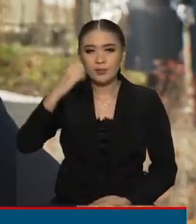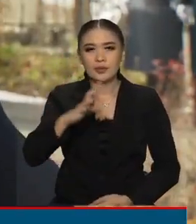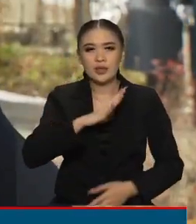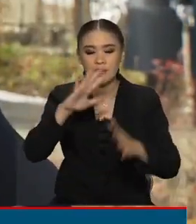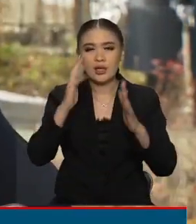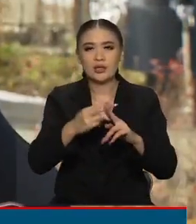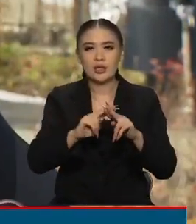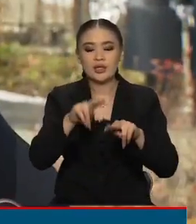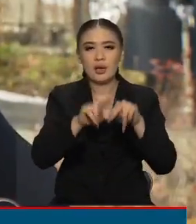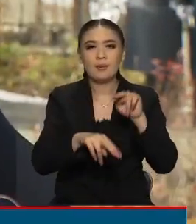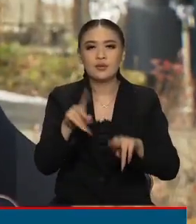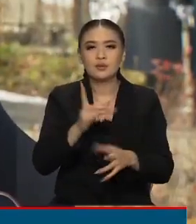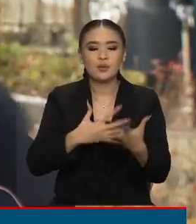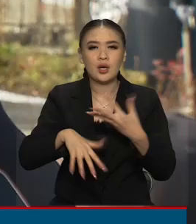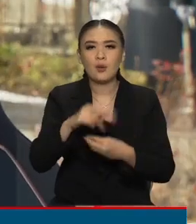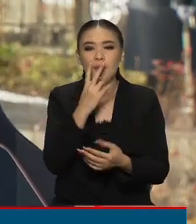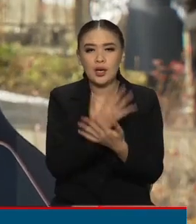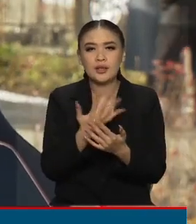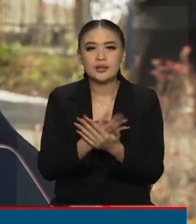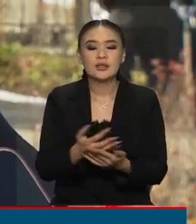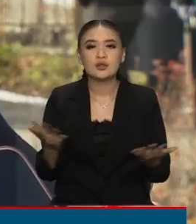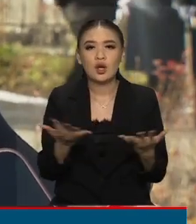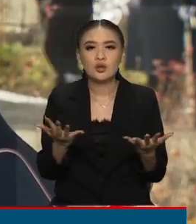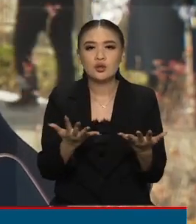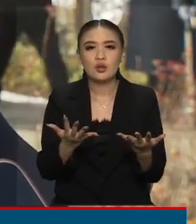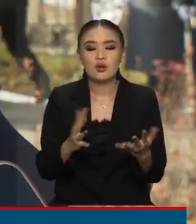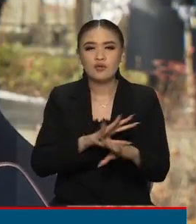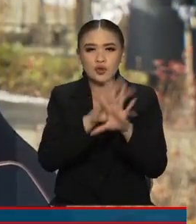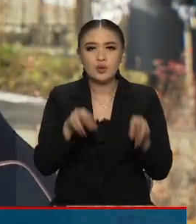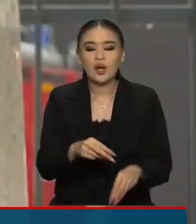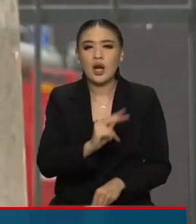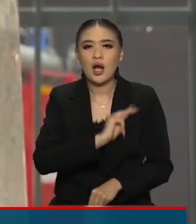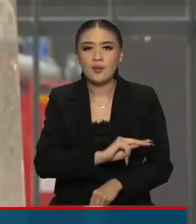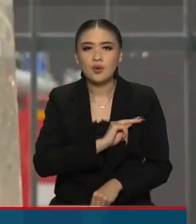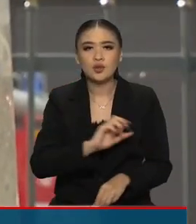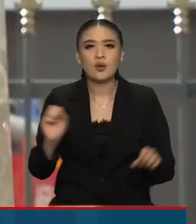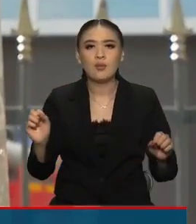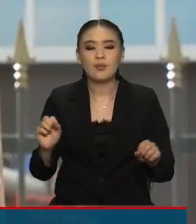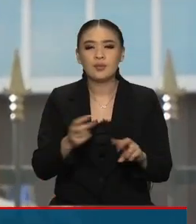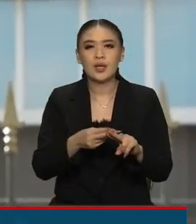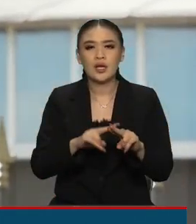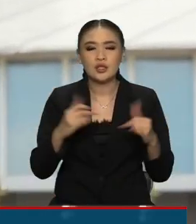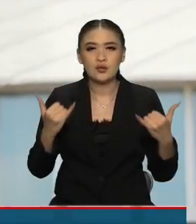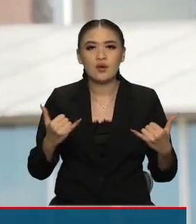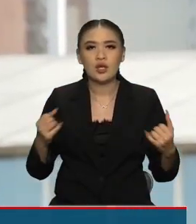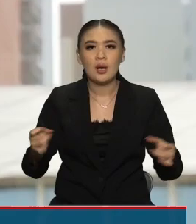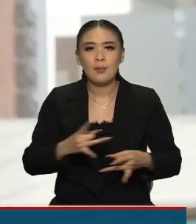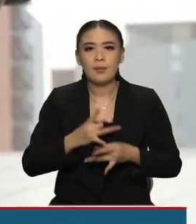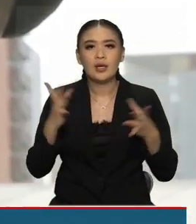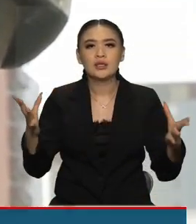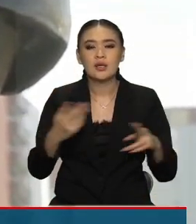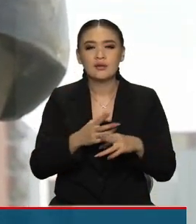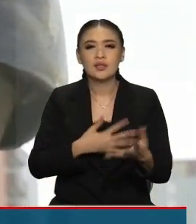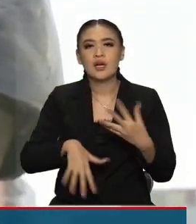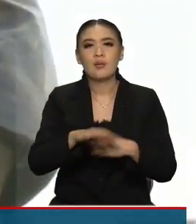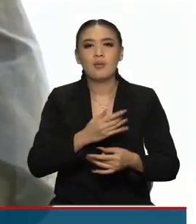он показывает всю структуру, всю работу пожарных. Сегодня праздник, да, их поздравляю